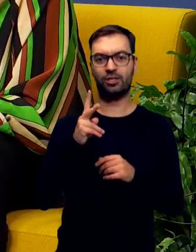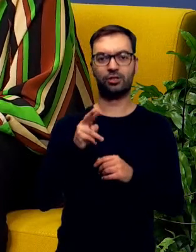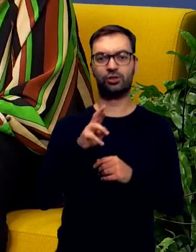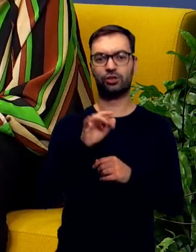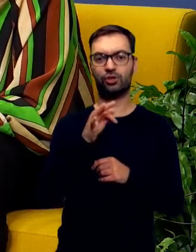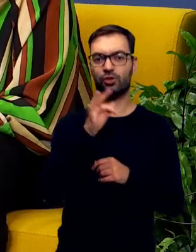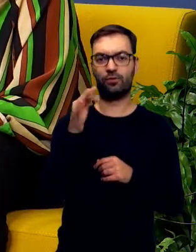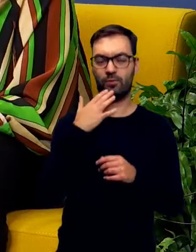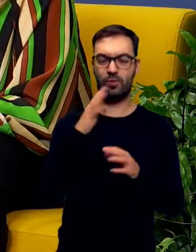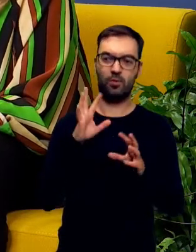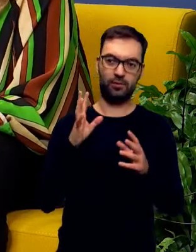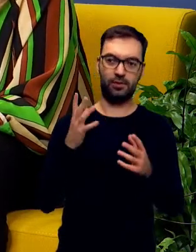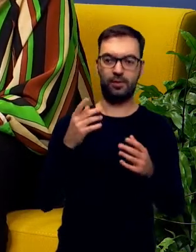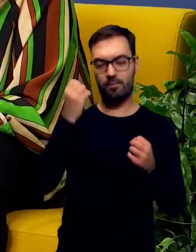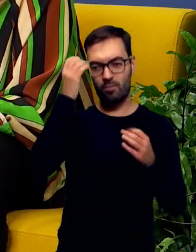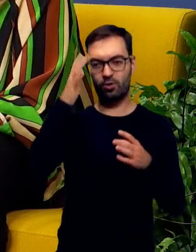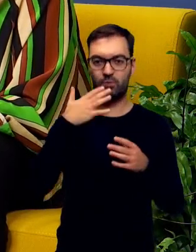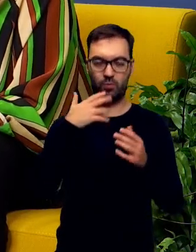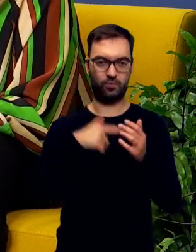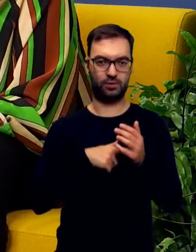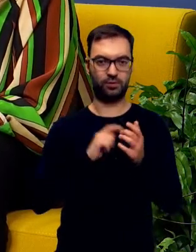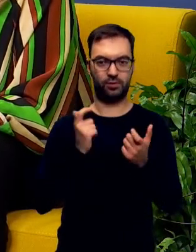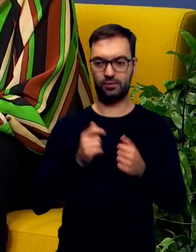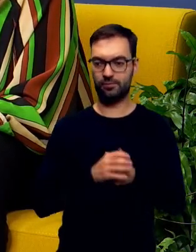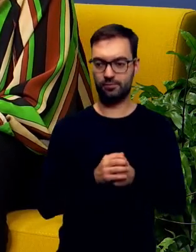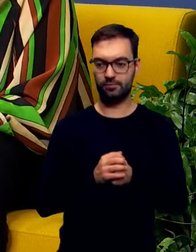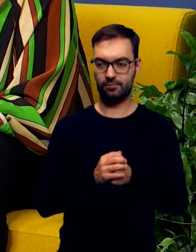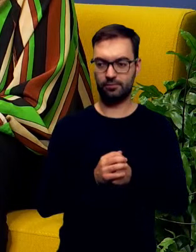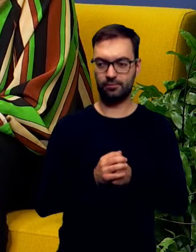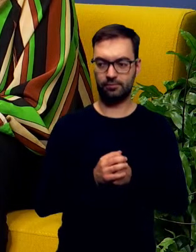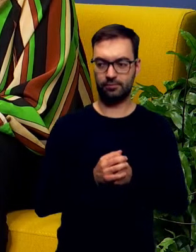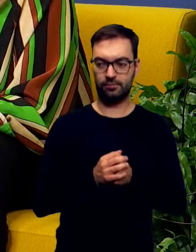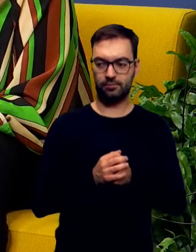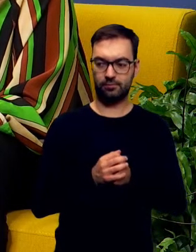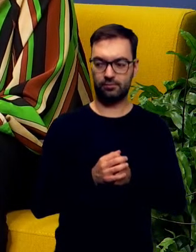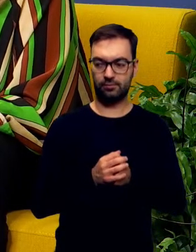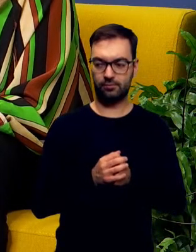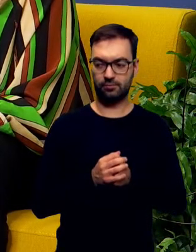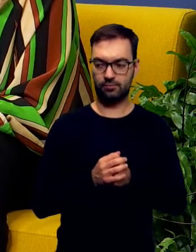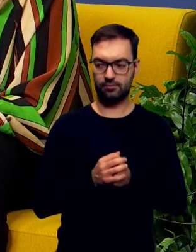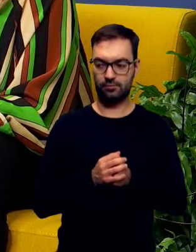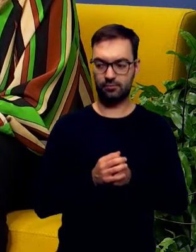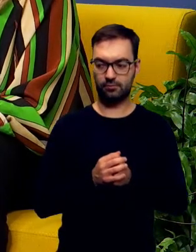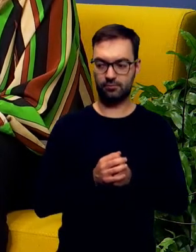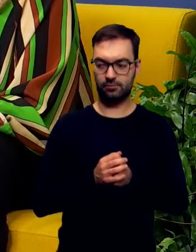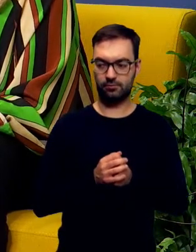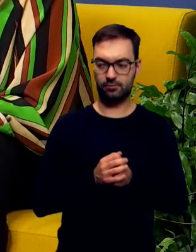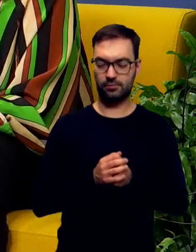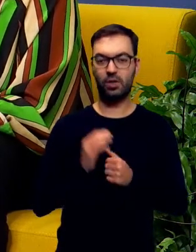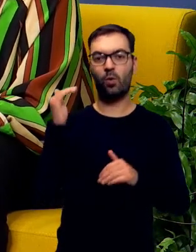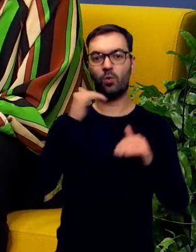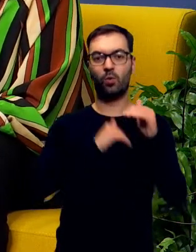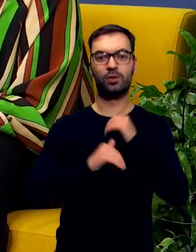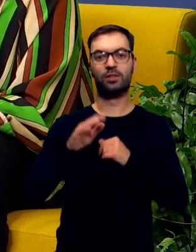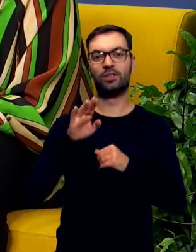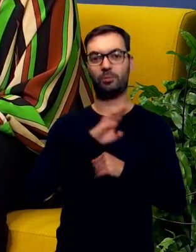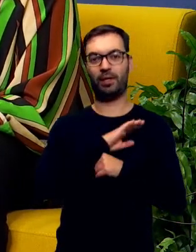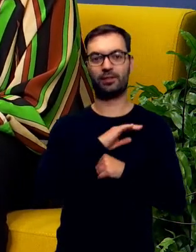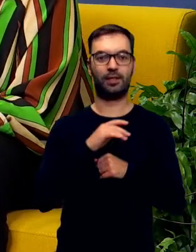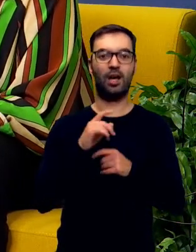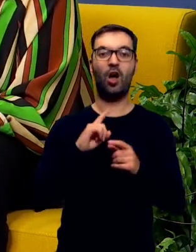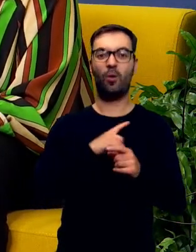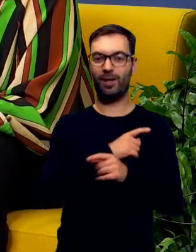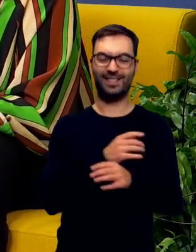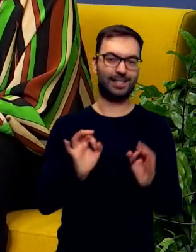mówi, mądrze taką jedną rzecz, że w śmierci Górskiej nie ma nic romantycznego.